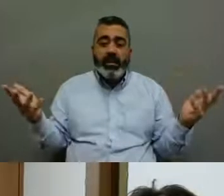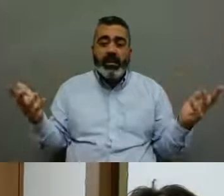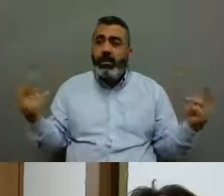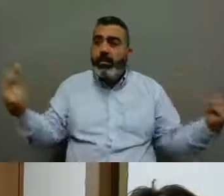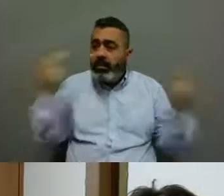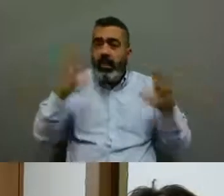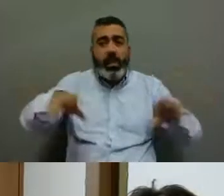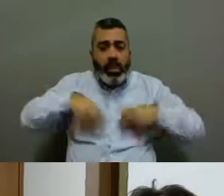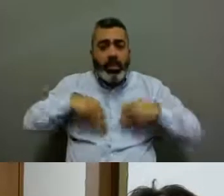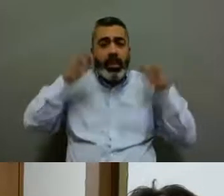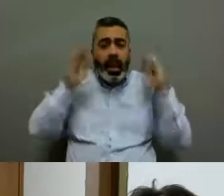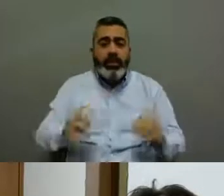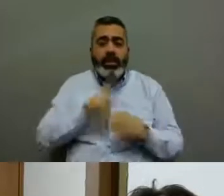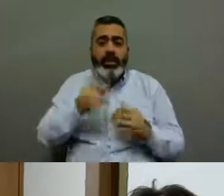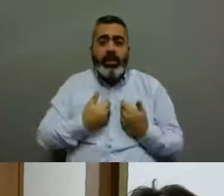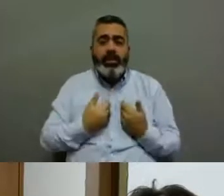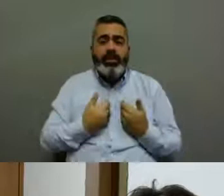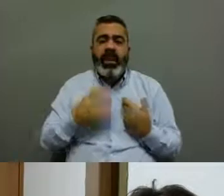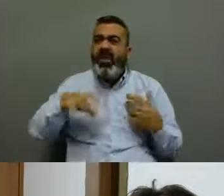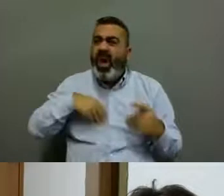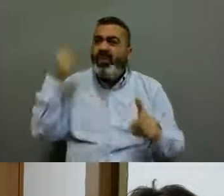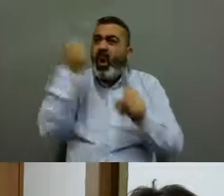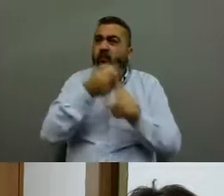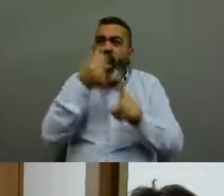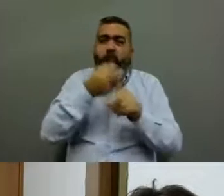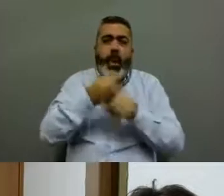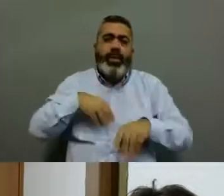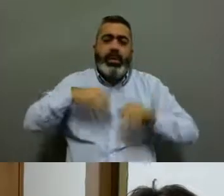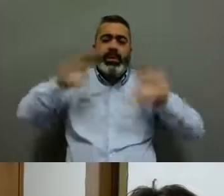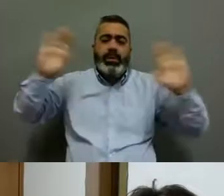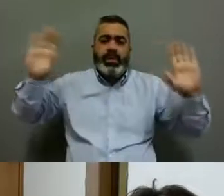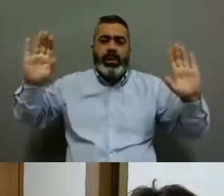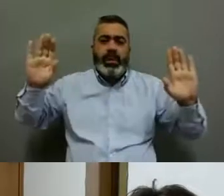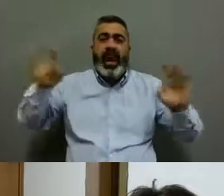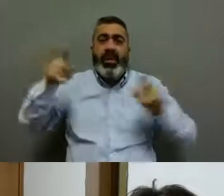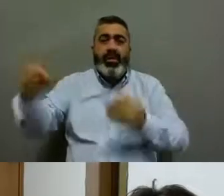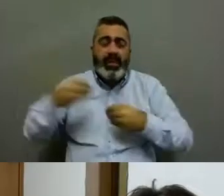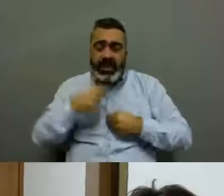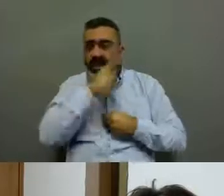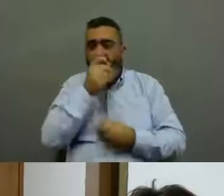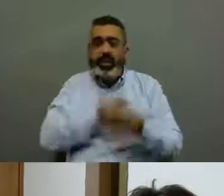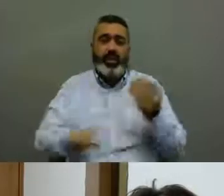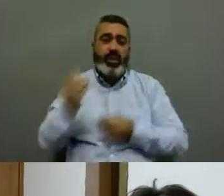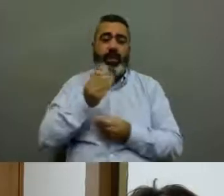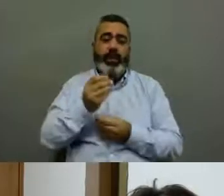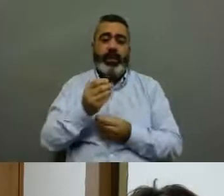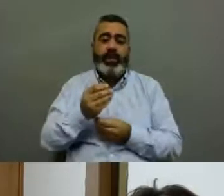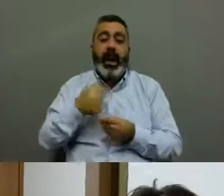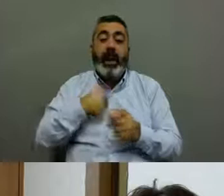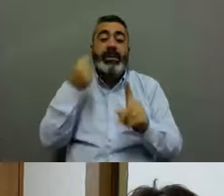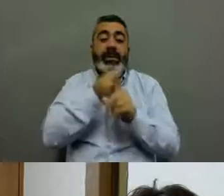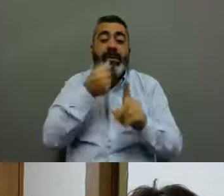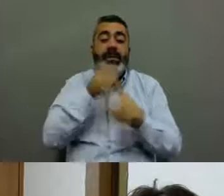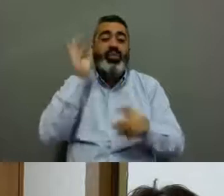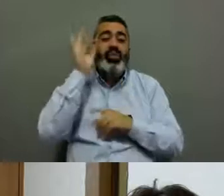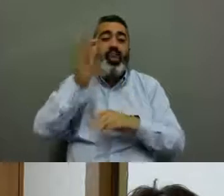δεχτούν. Δεν χρειάζεται να παλέψουμε, γιατί όμως όντως παλεύουμε για τα αυτονόητα. Παλεύουμε για να περάσουμε από μια